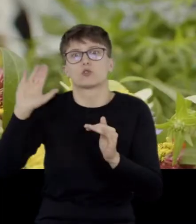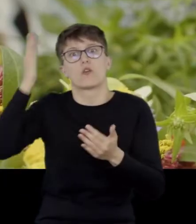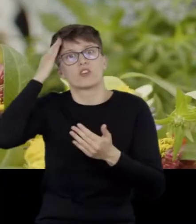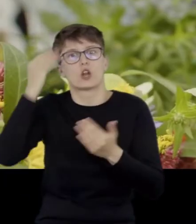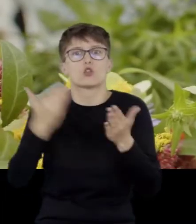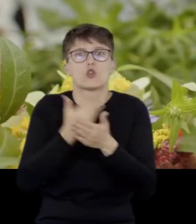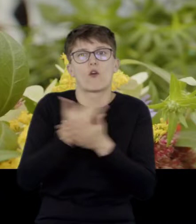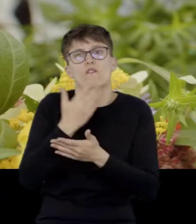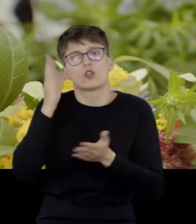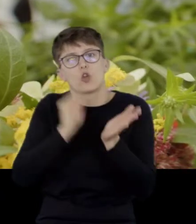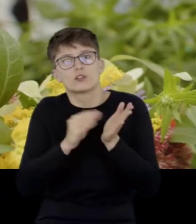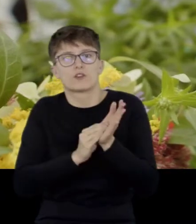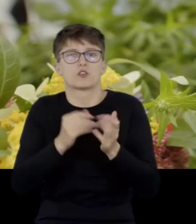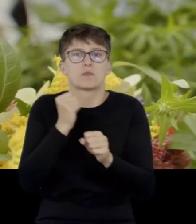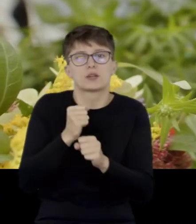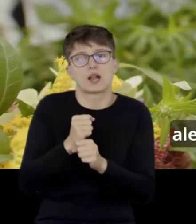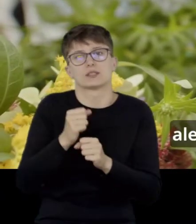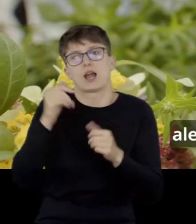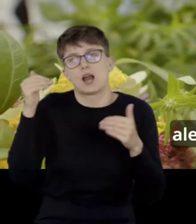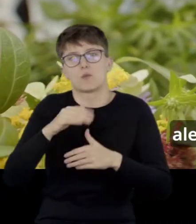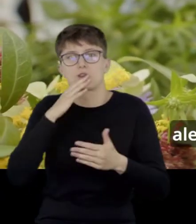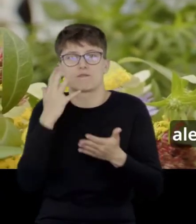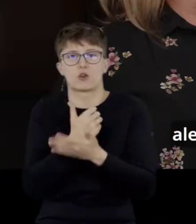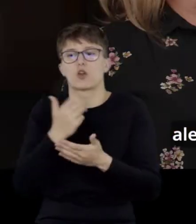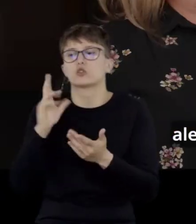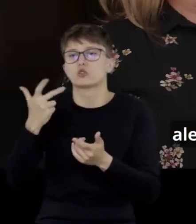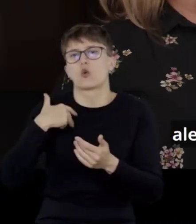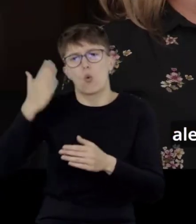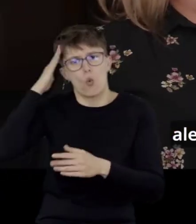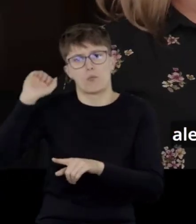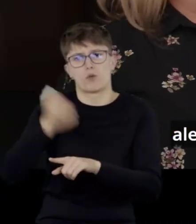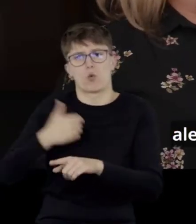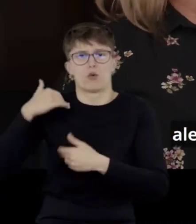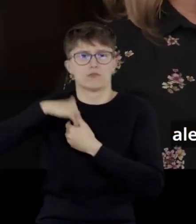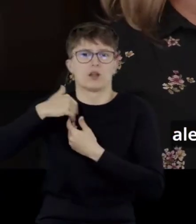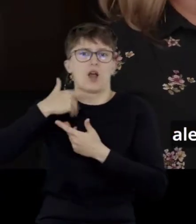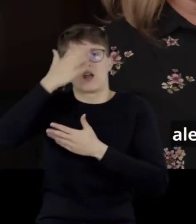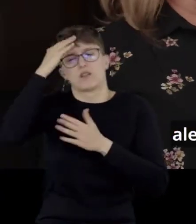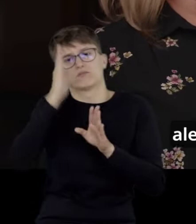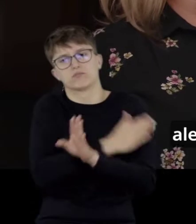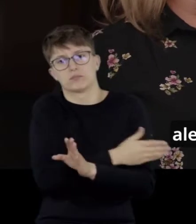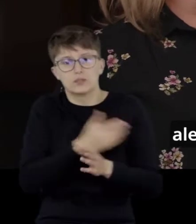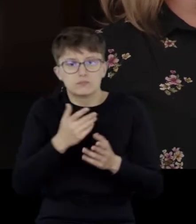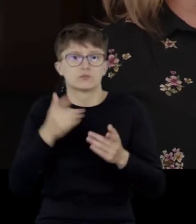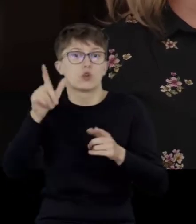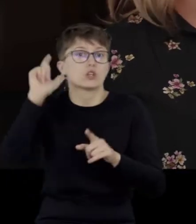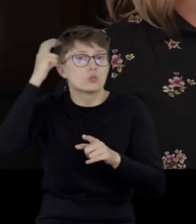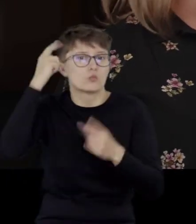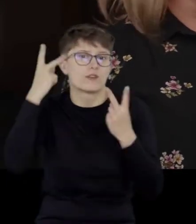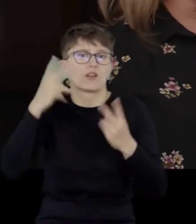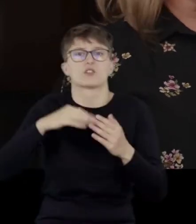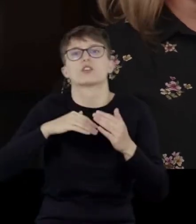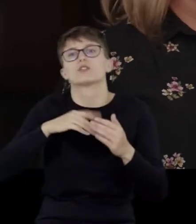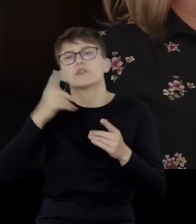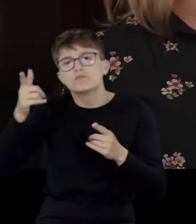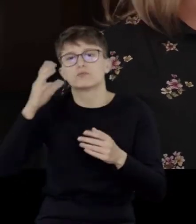nie dość, że nabyli nowe kompetencje, ale również tak jakby wykorzystali nabyte już kompetencje. Są to głównie